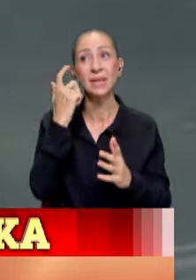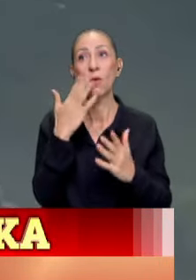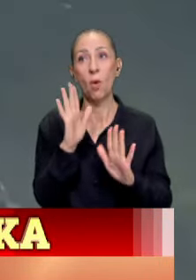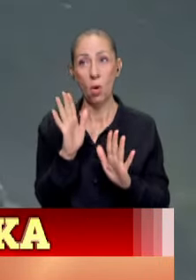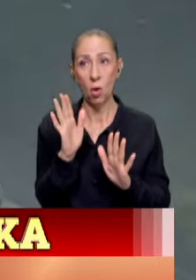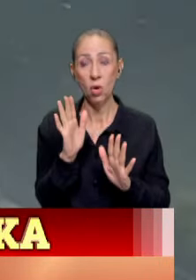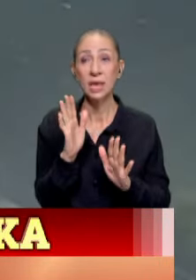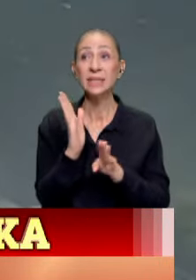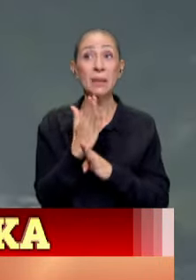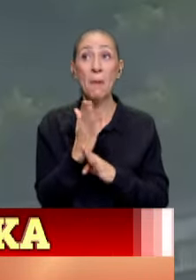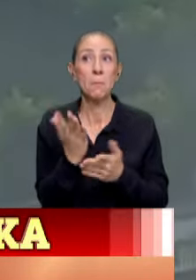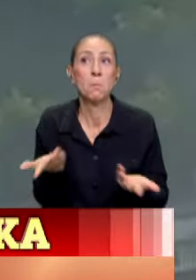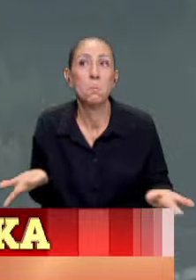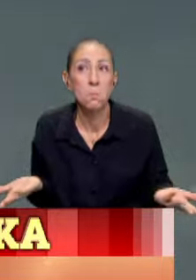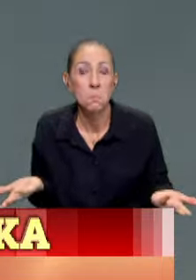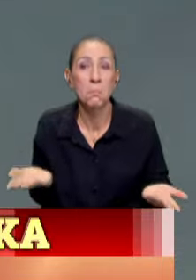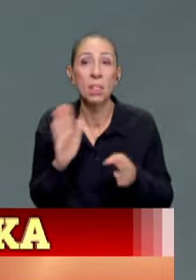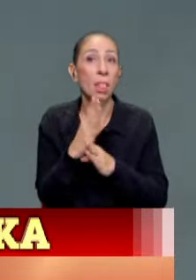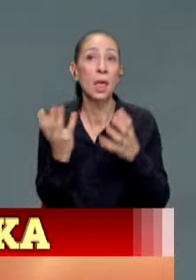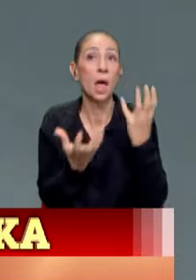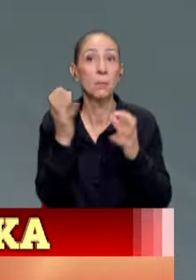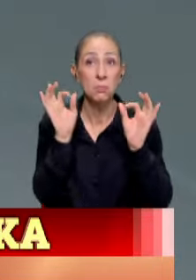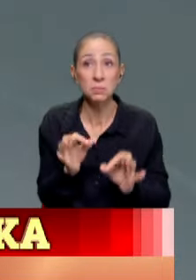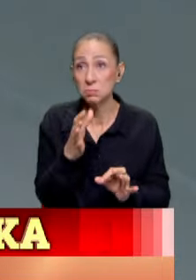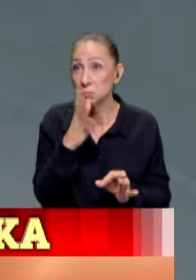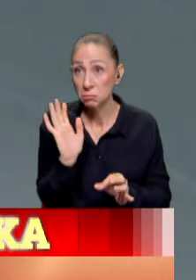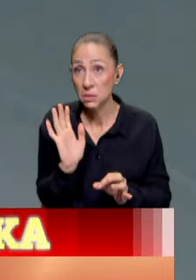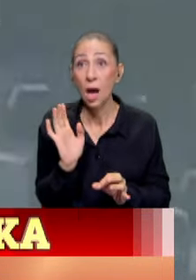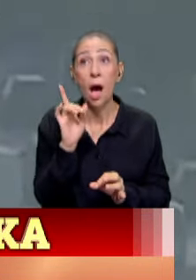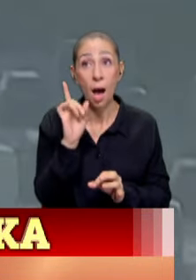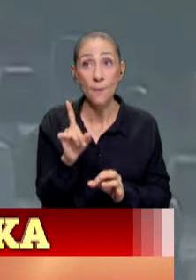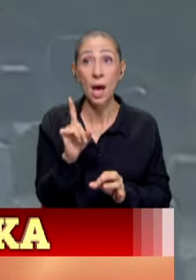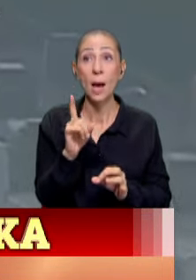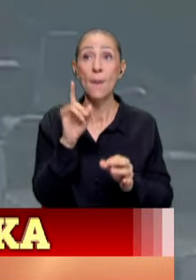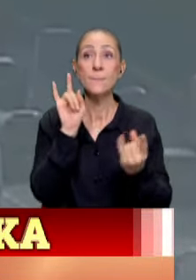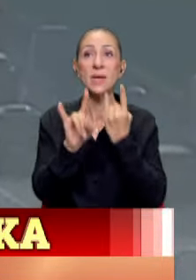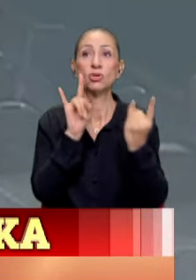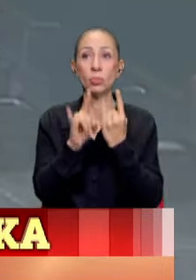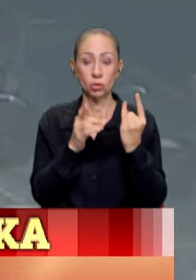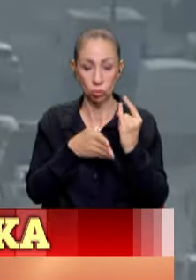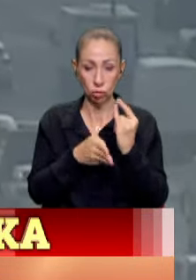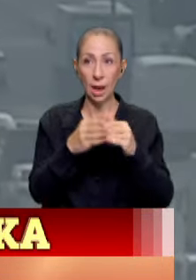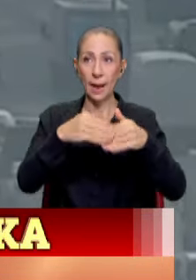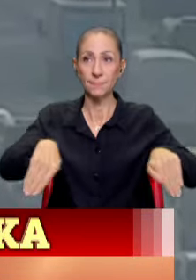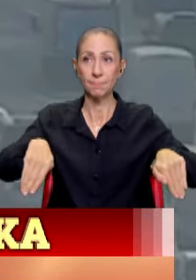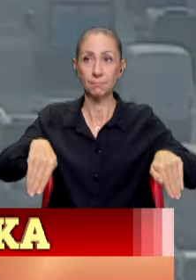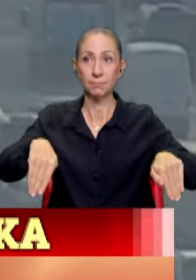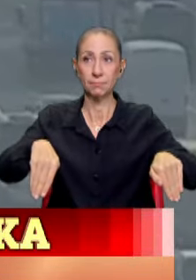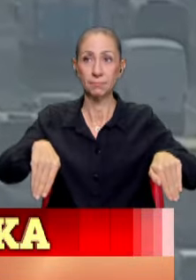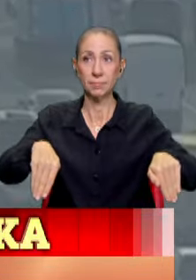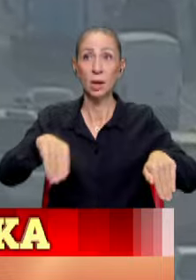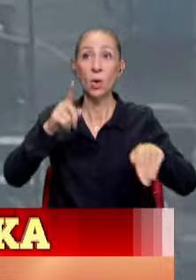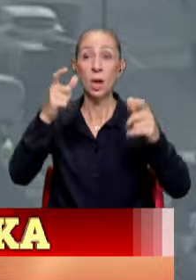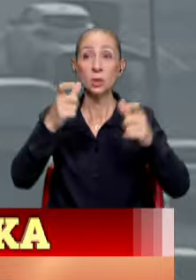elimizde sebebini bilmiyoruz neden çıktığını yangının ama metroplus güzergahı kapatıldı ve